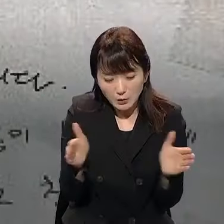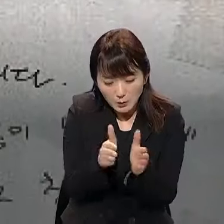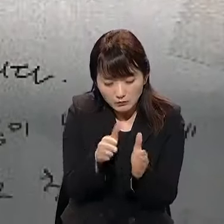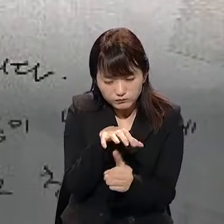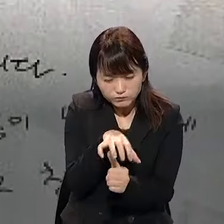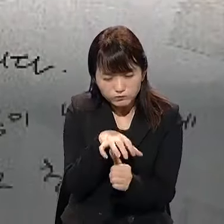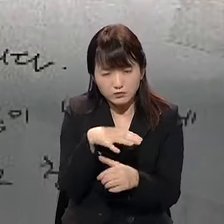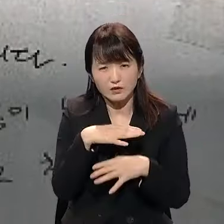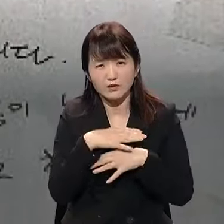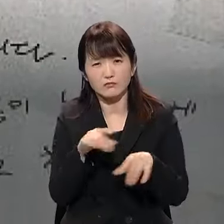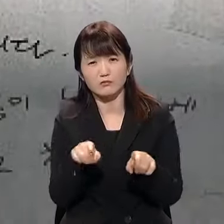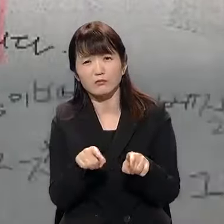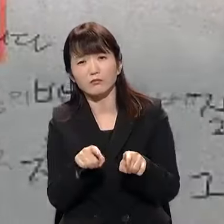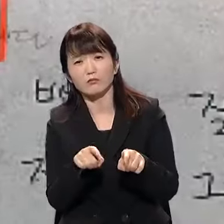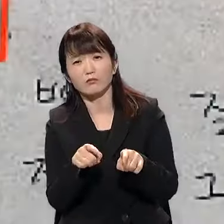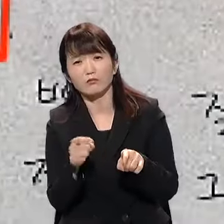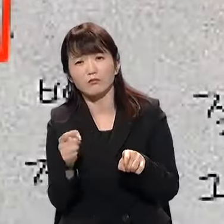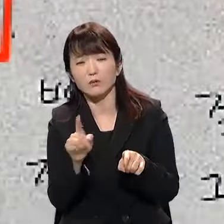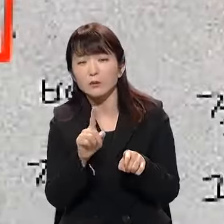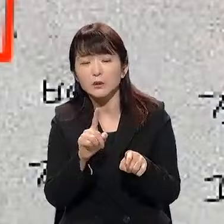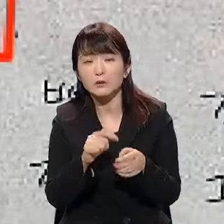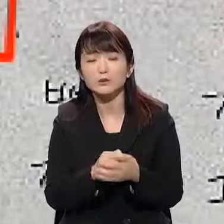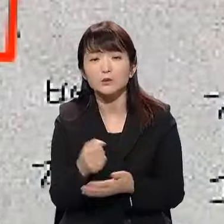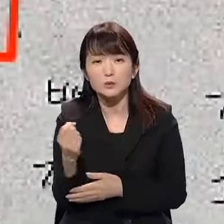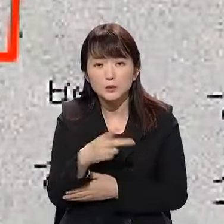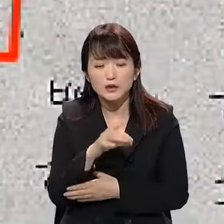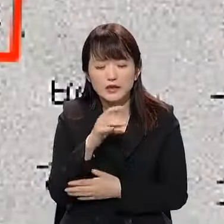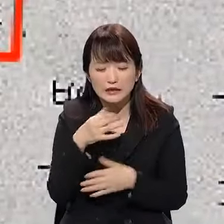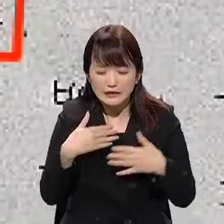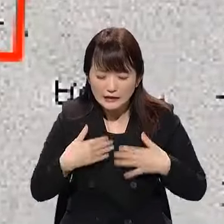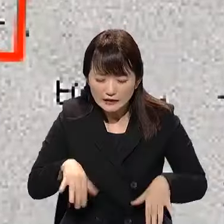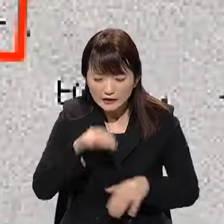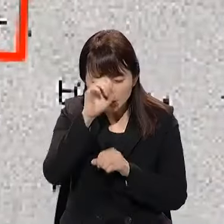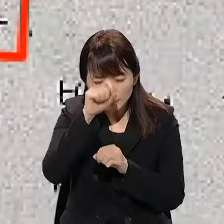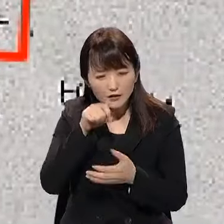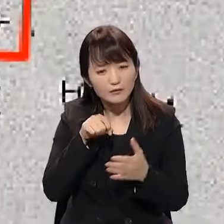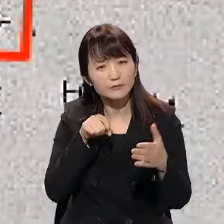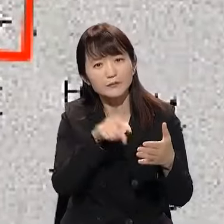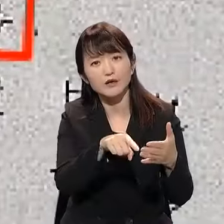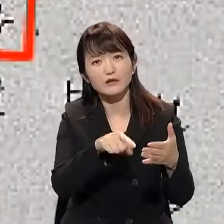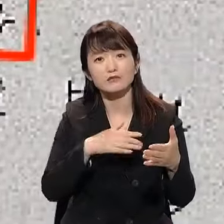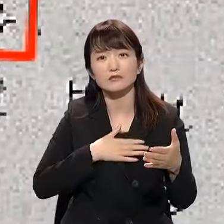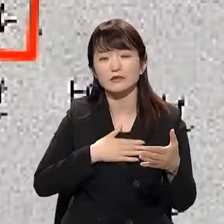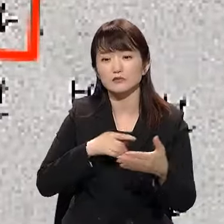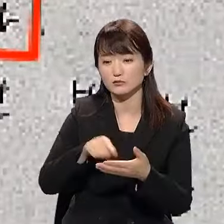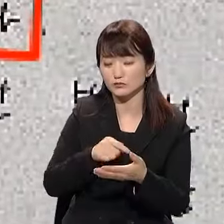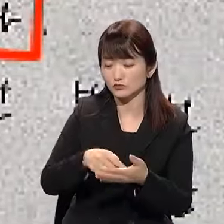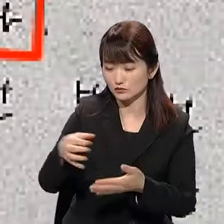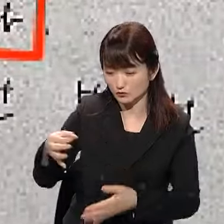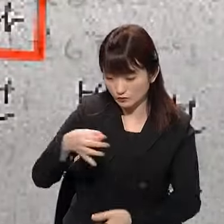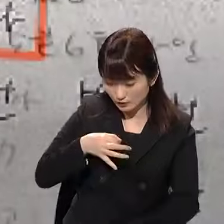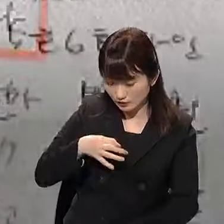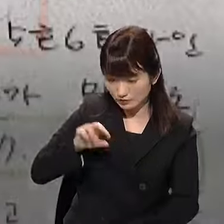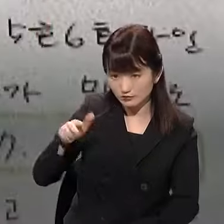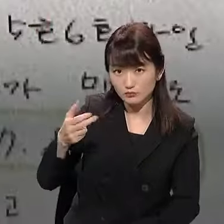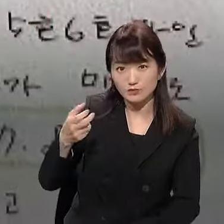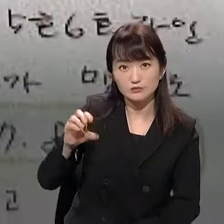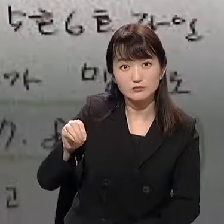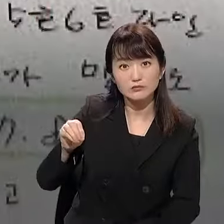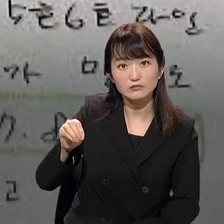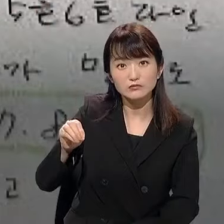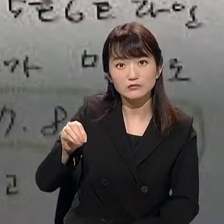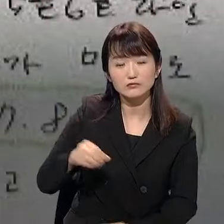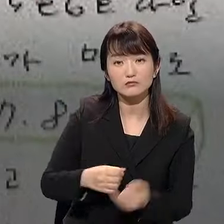얼마나 무서워 그래서 몇 번 살살 발로 또 찼어 근데 나보고 엘베 수리비 780만을 어 물어내라며